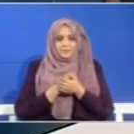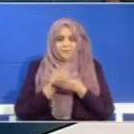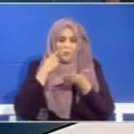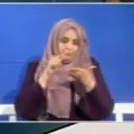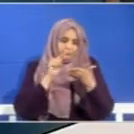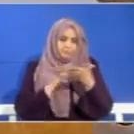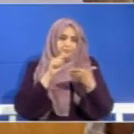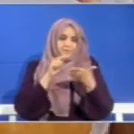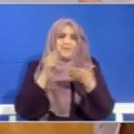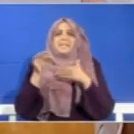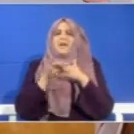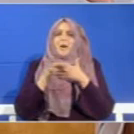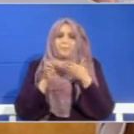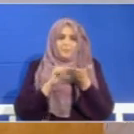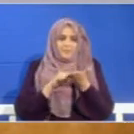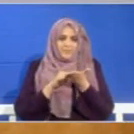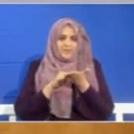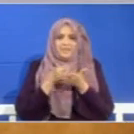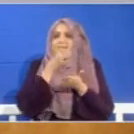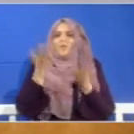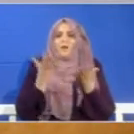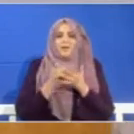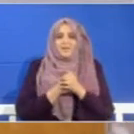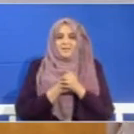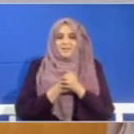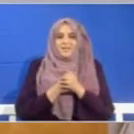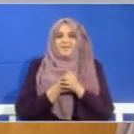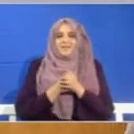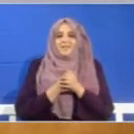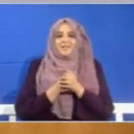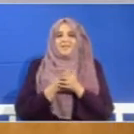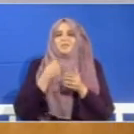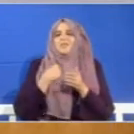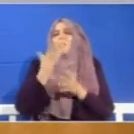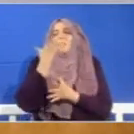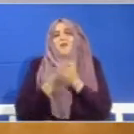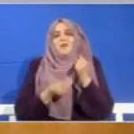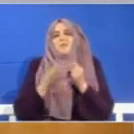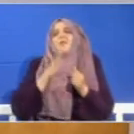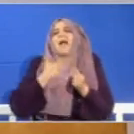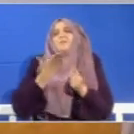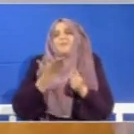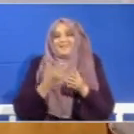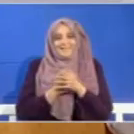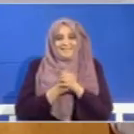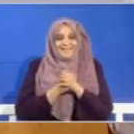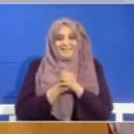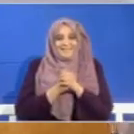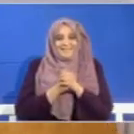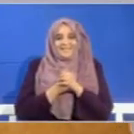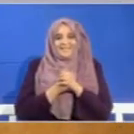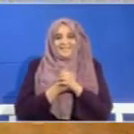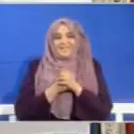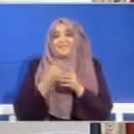يفتح الرسالة من زوجته. وش تقول له بالدارجة نتاعنا؟ قل له توحشتك يا روح روحي،